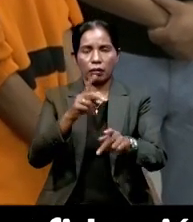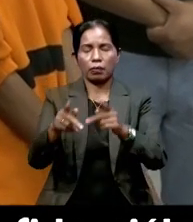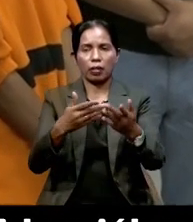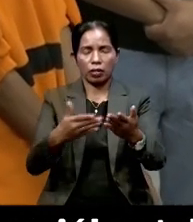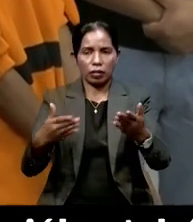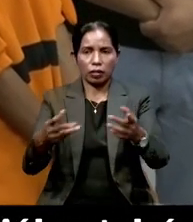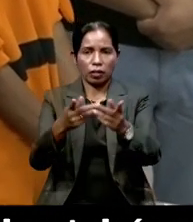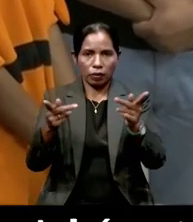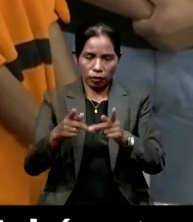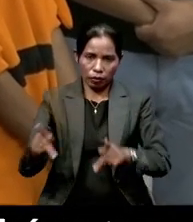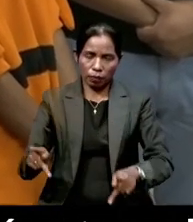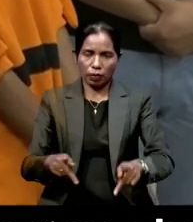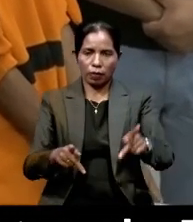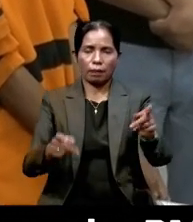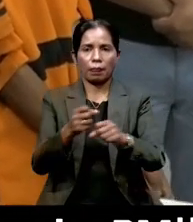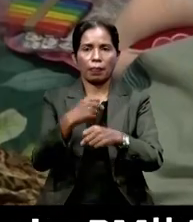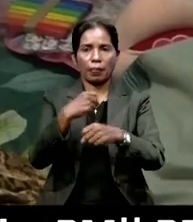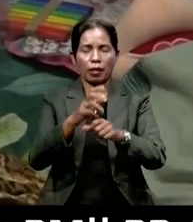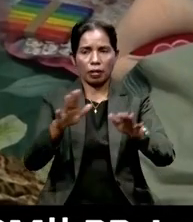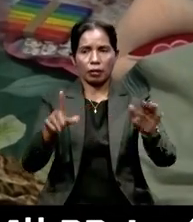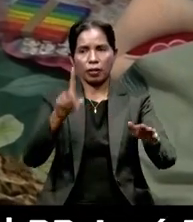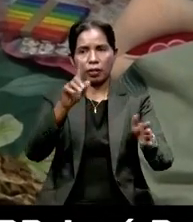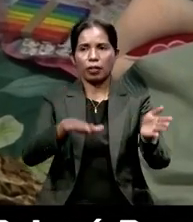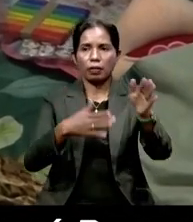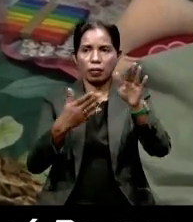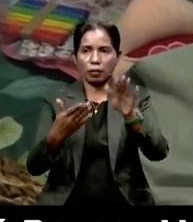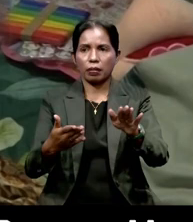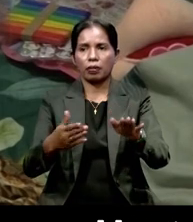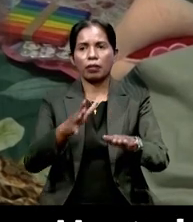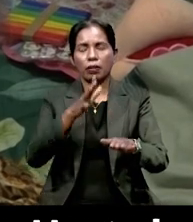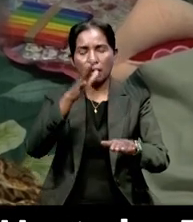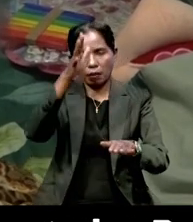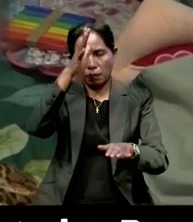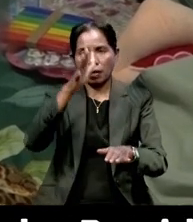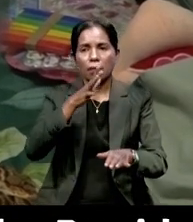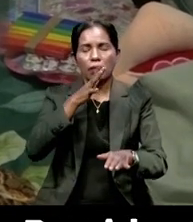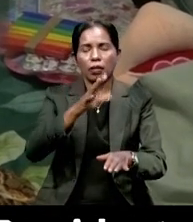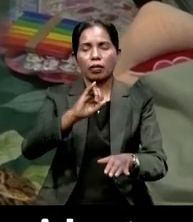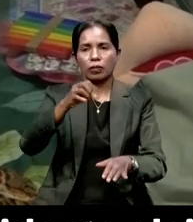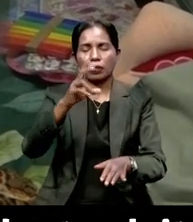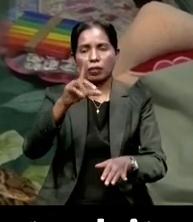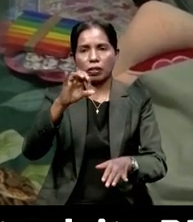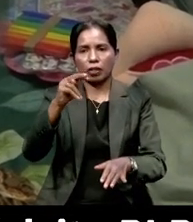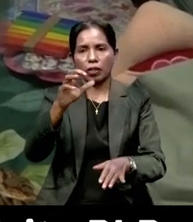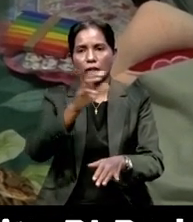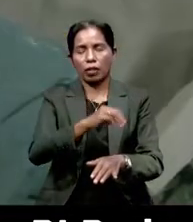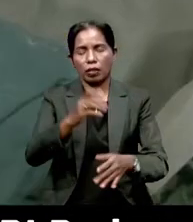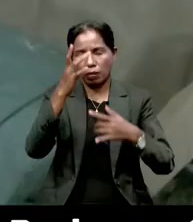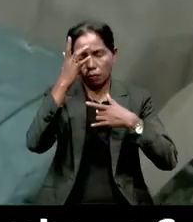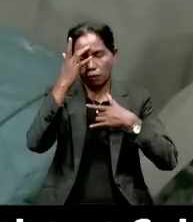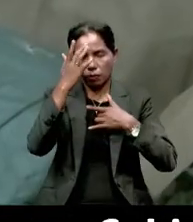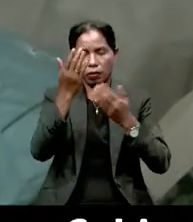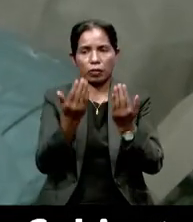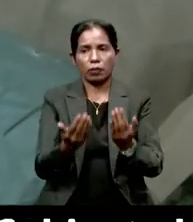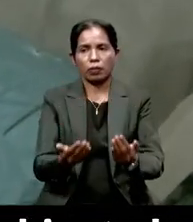e a fato in publiku o de resulta labarik ira mate, Nonni Inan Juliana Elizabeth Fangidai Suarez soffre cane